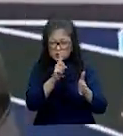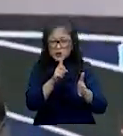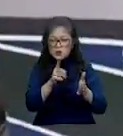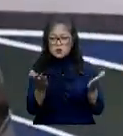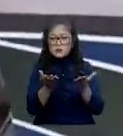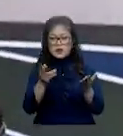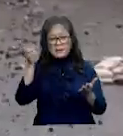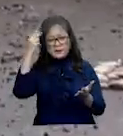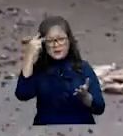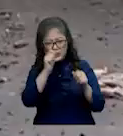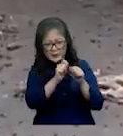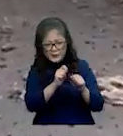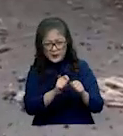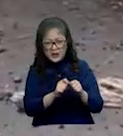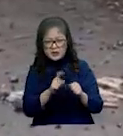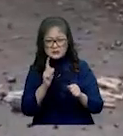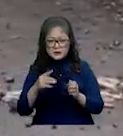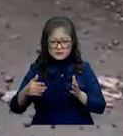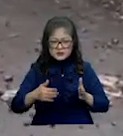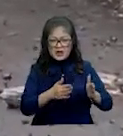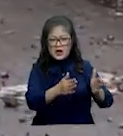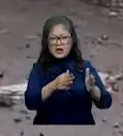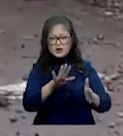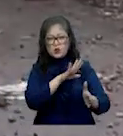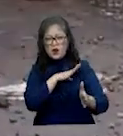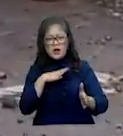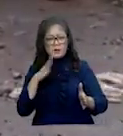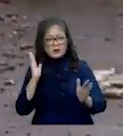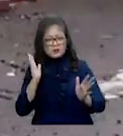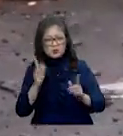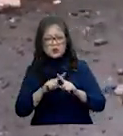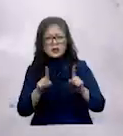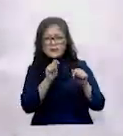rusak, terlebih kondisi jalanan rusak telah bertahun-tahun belum juga diperbaiki.